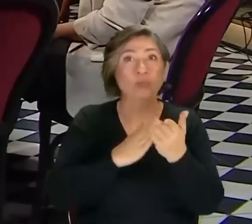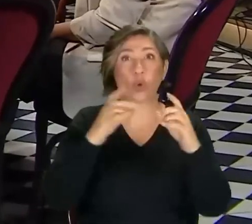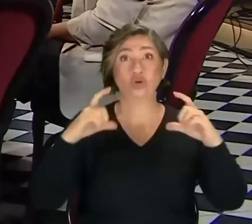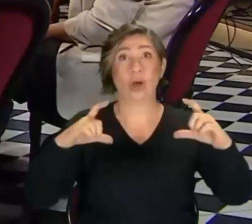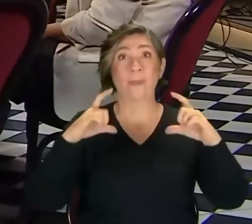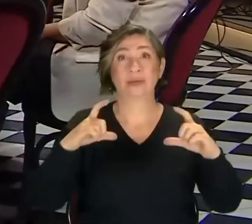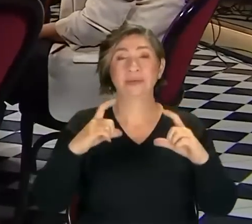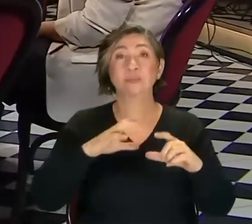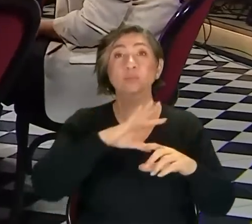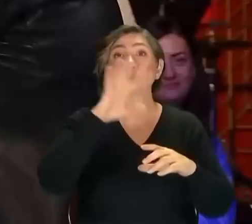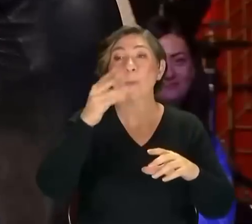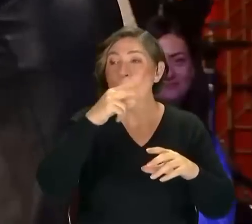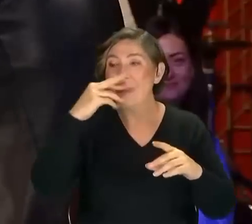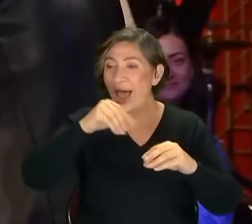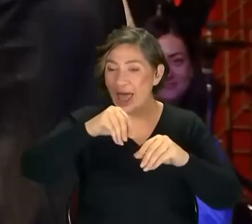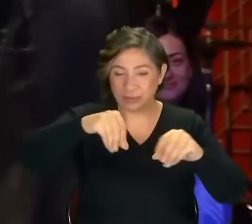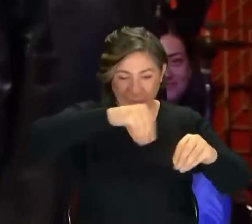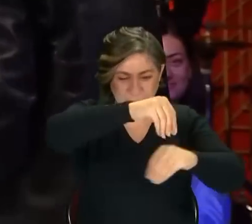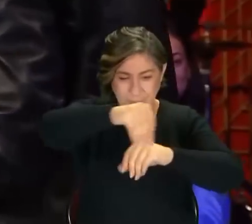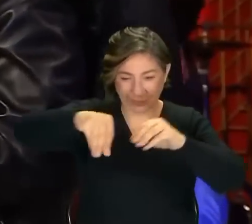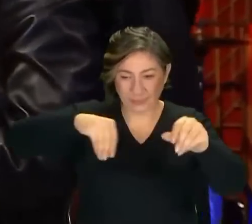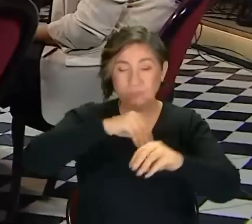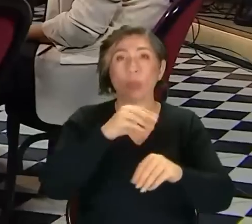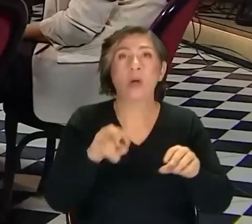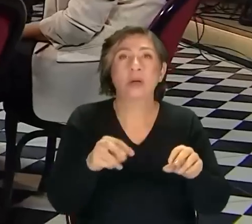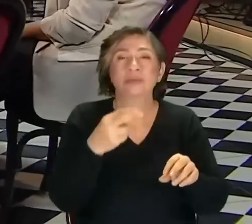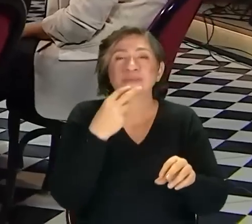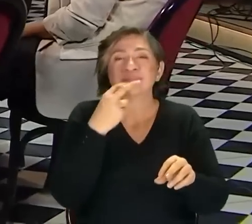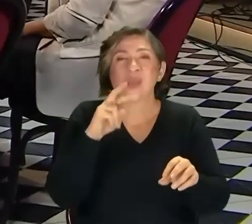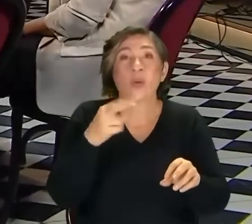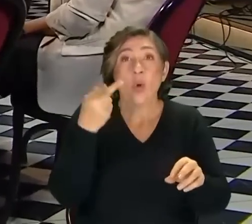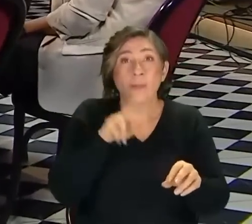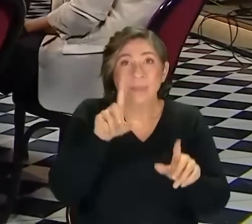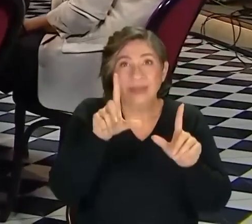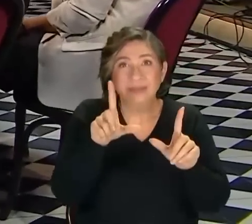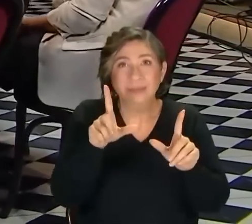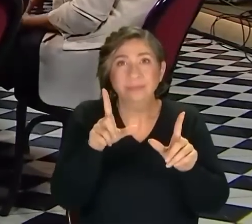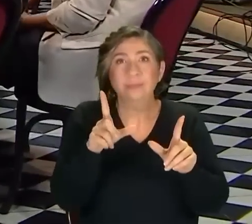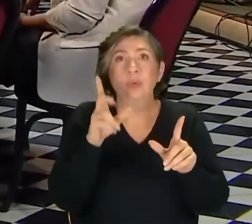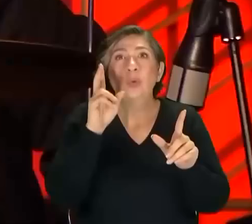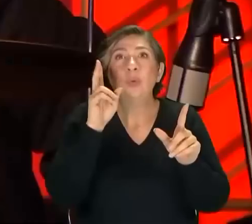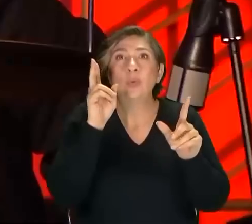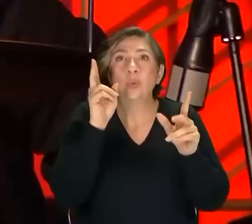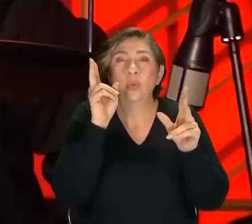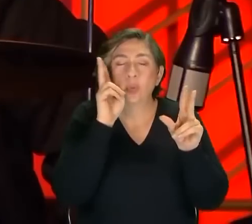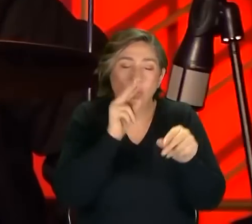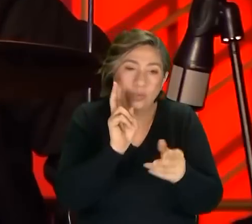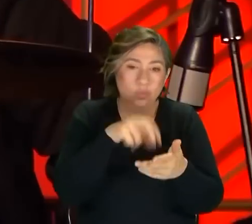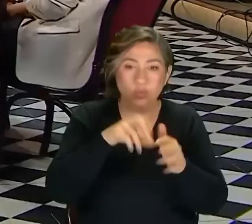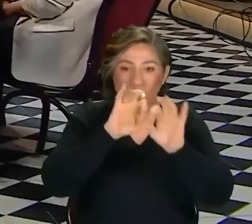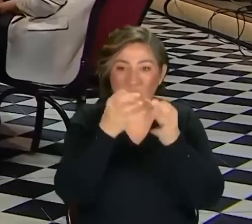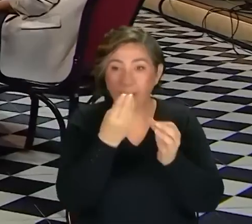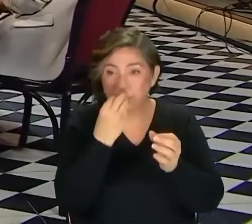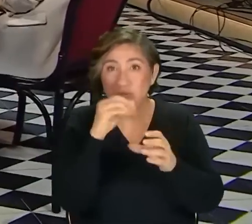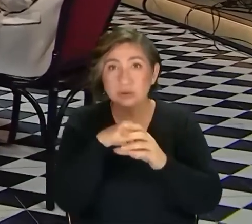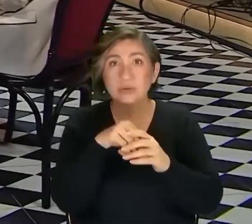kocaman. Ve bütün o baharatları attım. Yani normal şartlarda ölmem lazım. Uykudan uyanıp o sucuğu